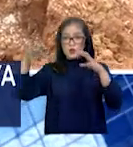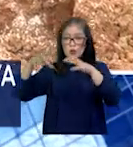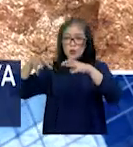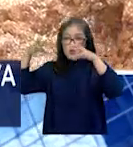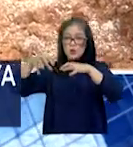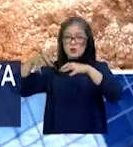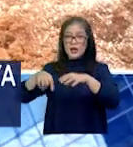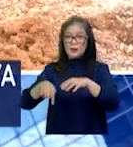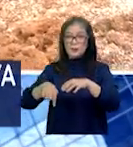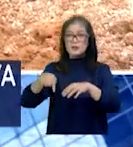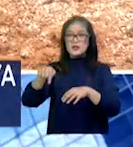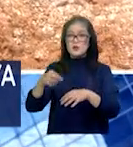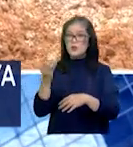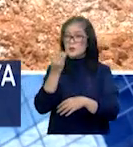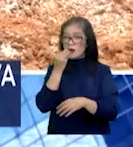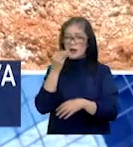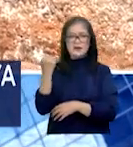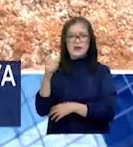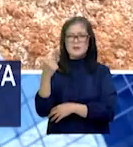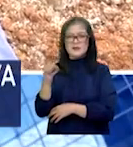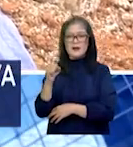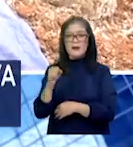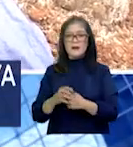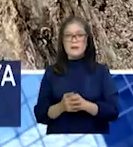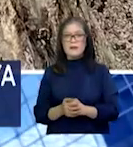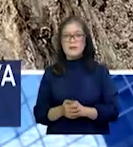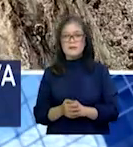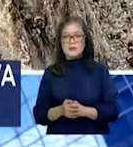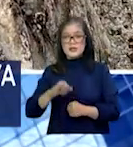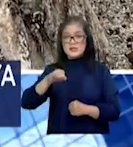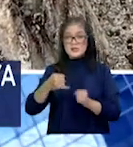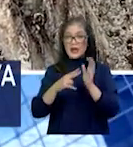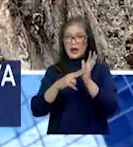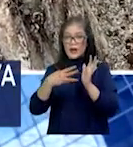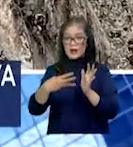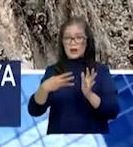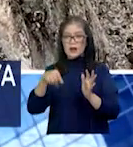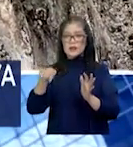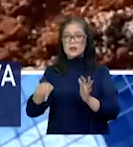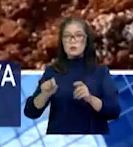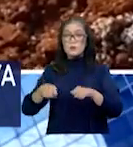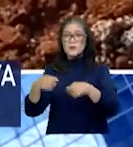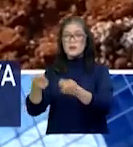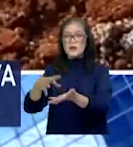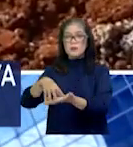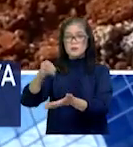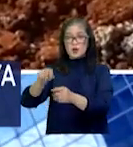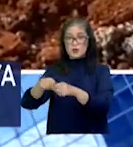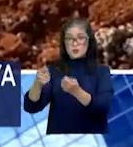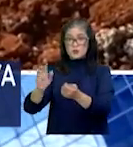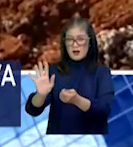tidak layak. Sehingga pihak JNE tidak memberikan beras yang rusak itu, kemudian melaporkan dia